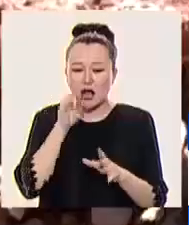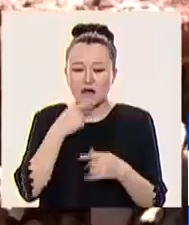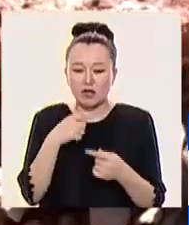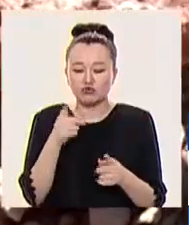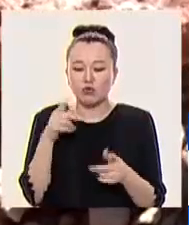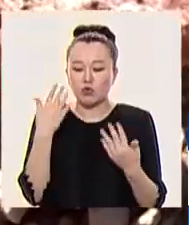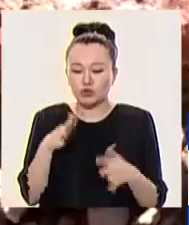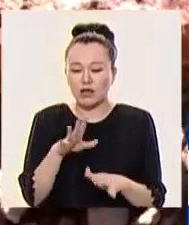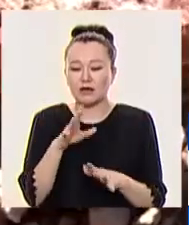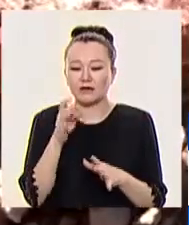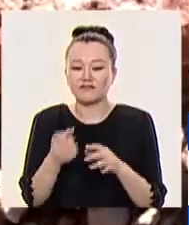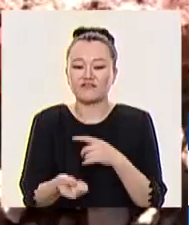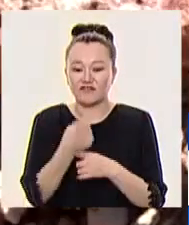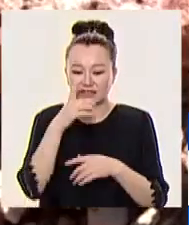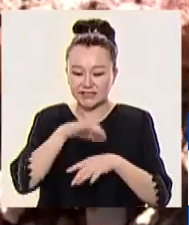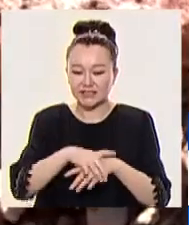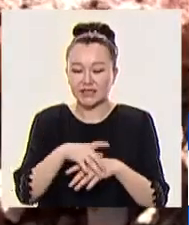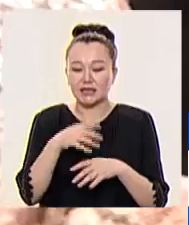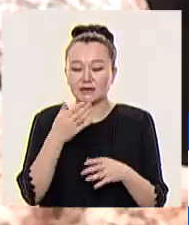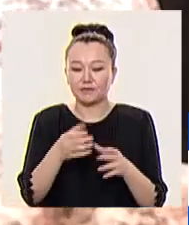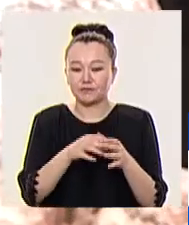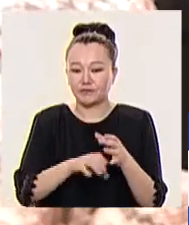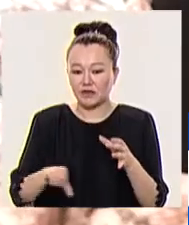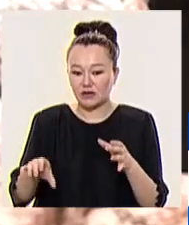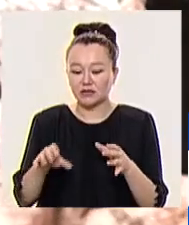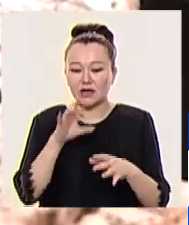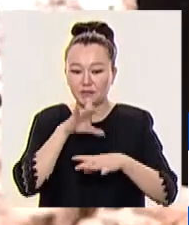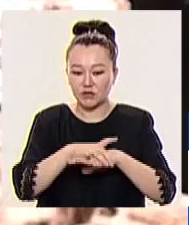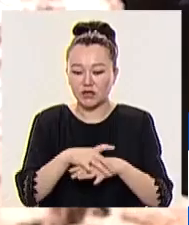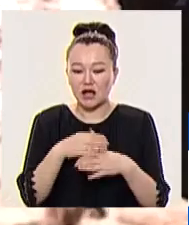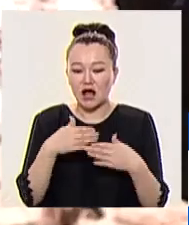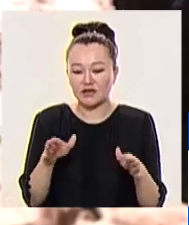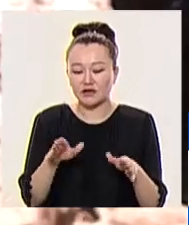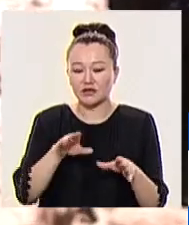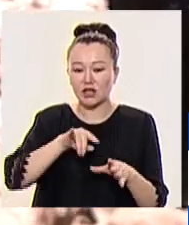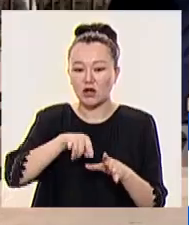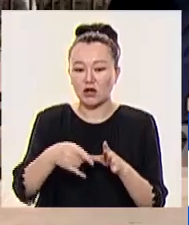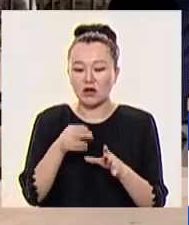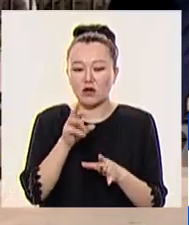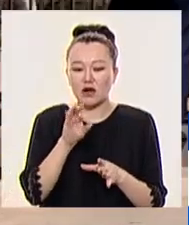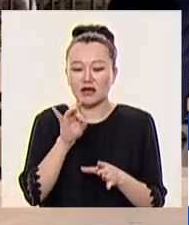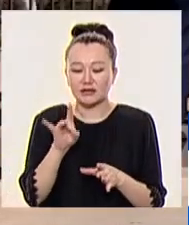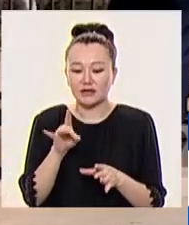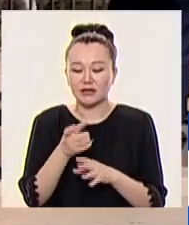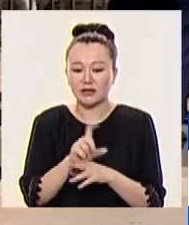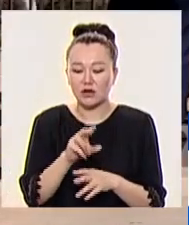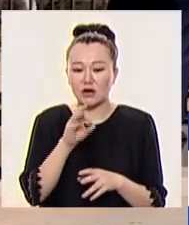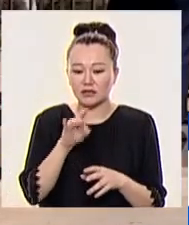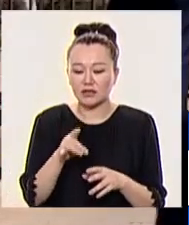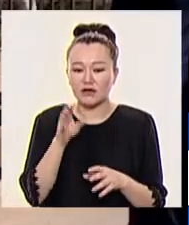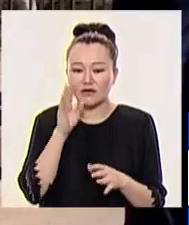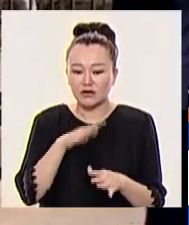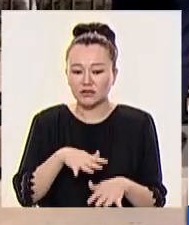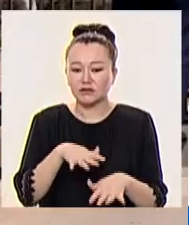что уже выявили нарушение в индустриальной зоне. Обнаружили открытый коллектор. По этому коллектору шел поток